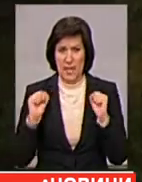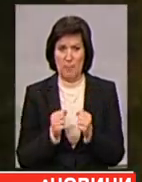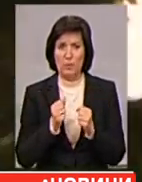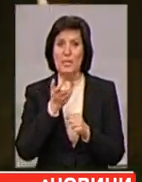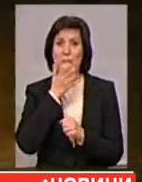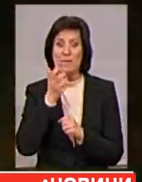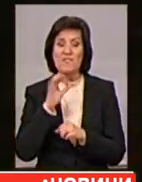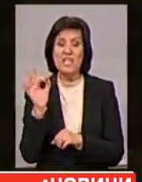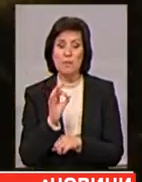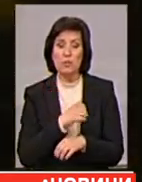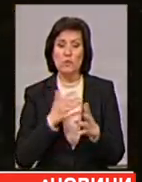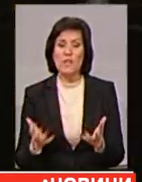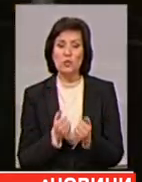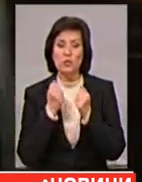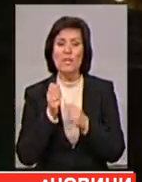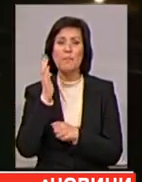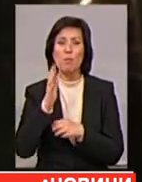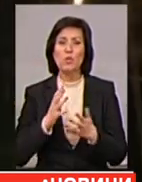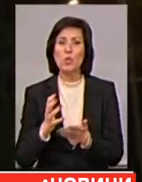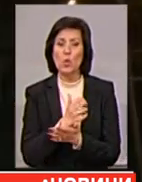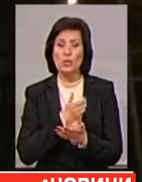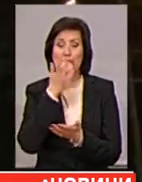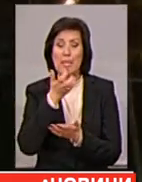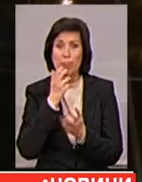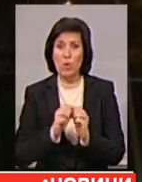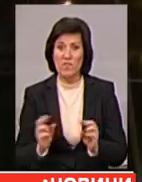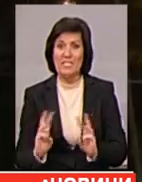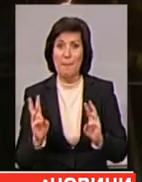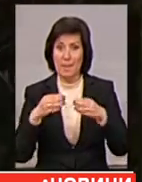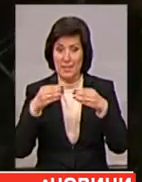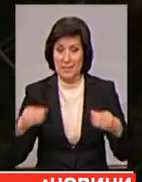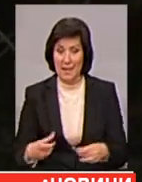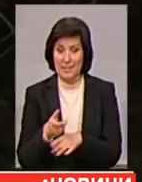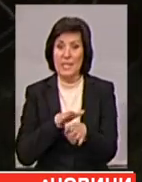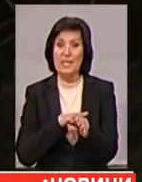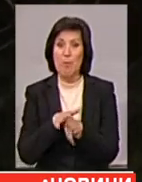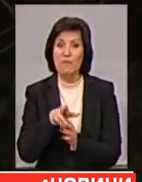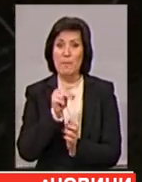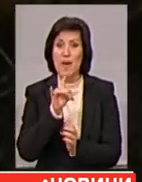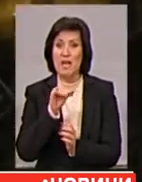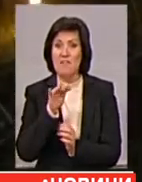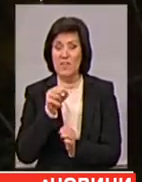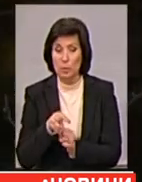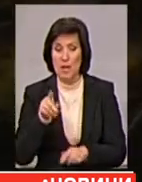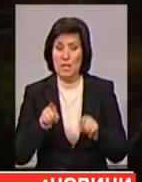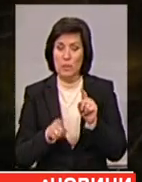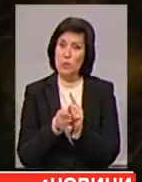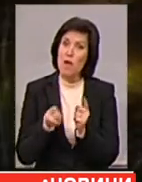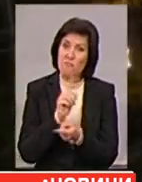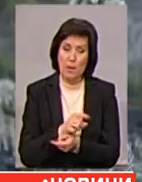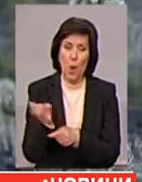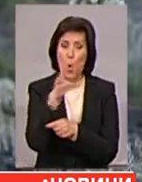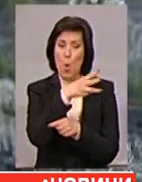півдні Німеччини намагаються врятувати майбутній врожай теплом від запалених каністр, які наповнили парафіном. Дехто ж навпаки